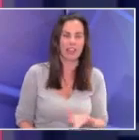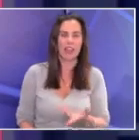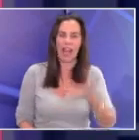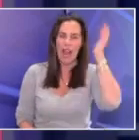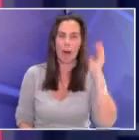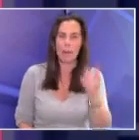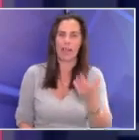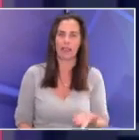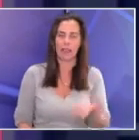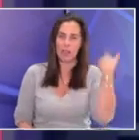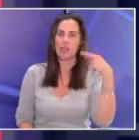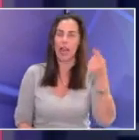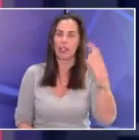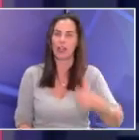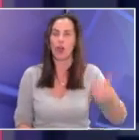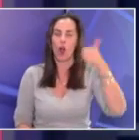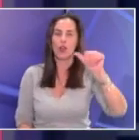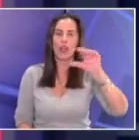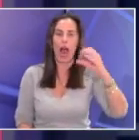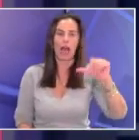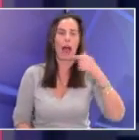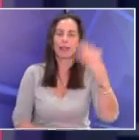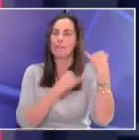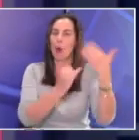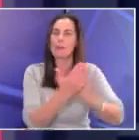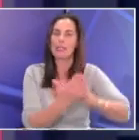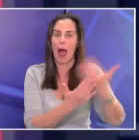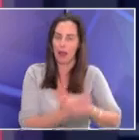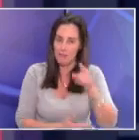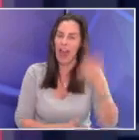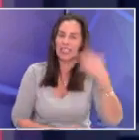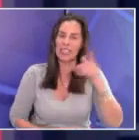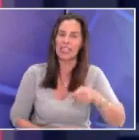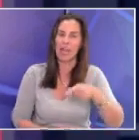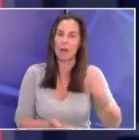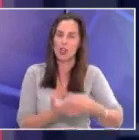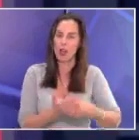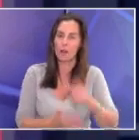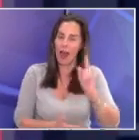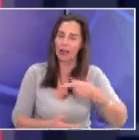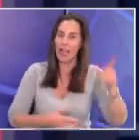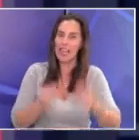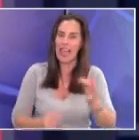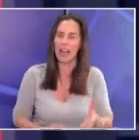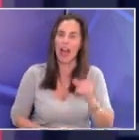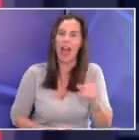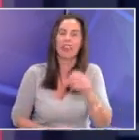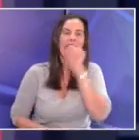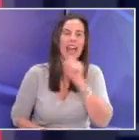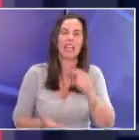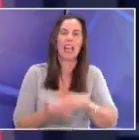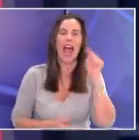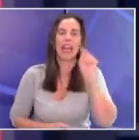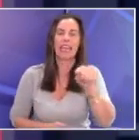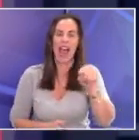ליאיר לפיד, בזמן שהיית ראש אכ"א, הדלפת לו מסמכים, ועל זה היית צריך גם לשלם, עמדת לדין. אתה התחנפת כדי